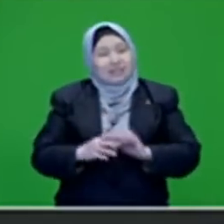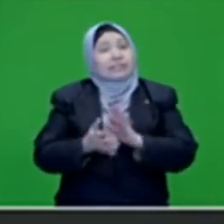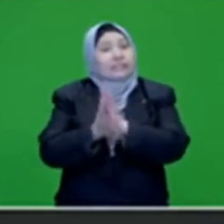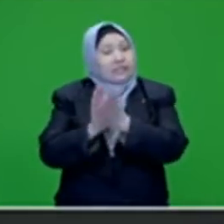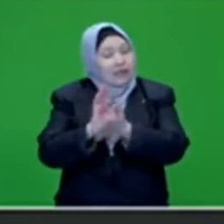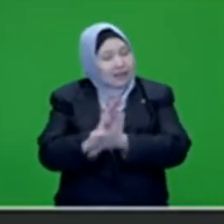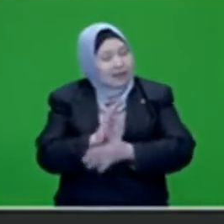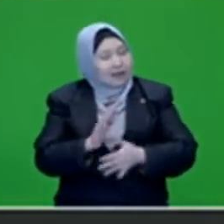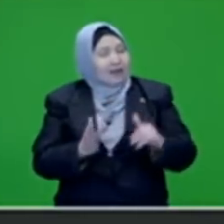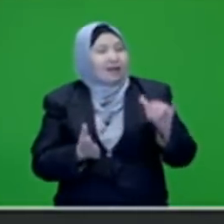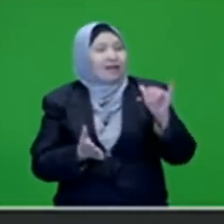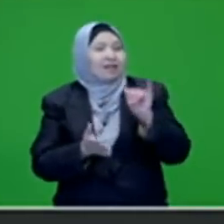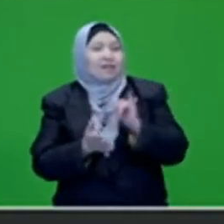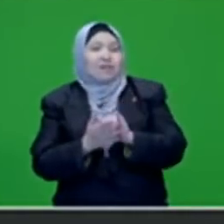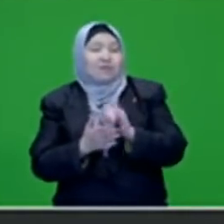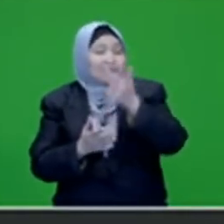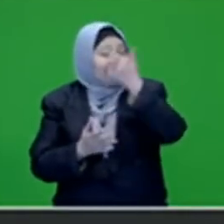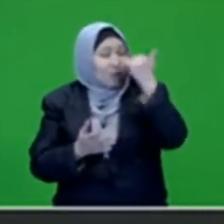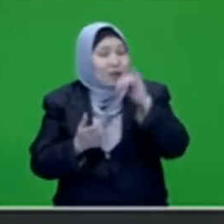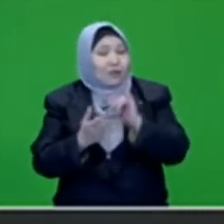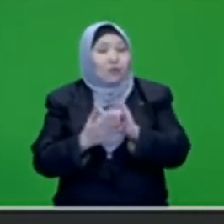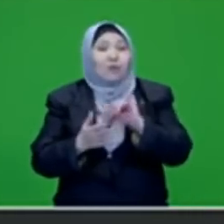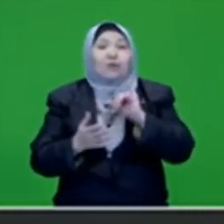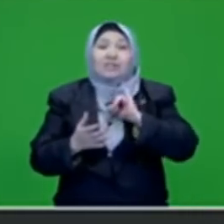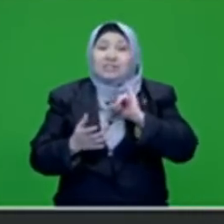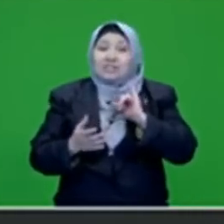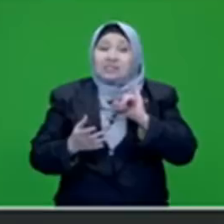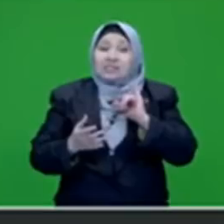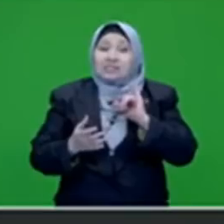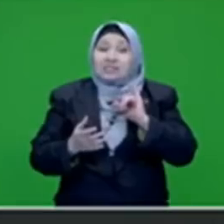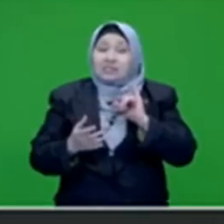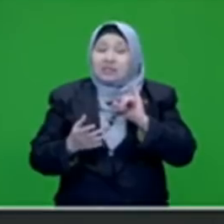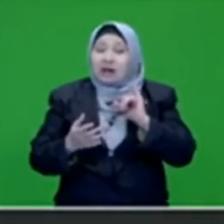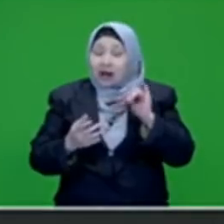belong. Sebab itu Sayyidina Ali sebut,